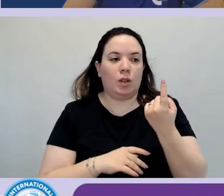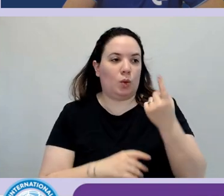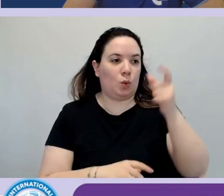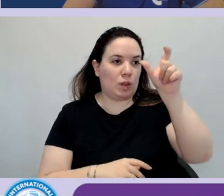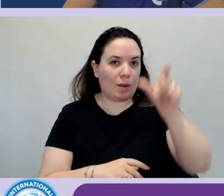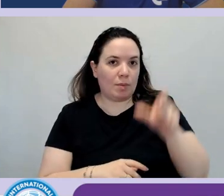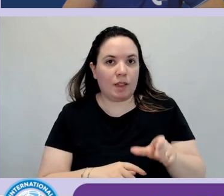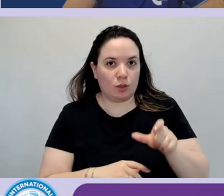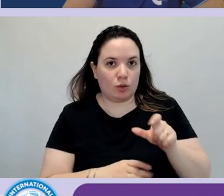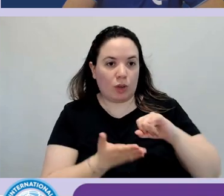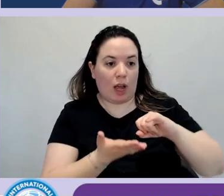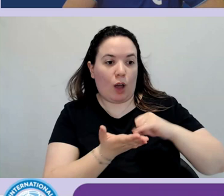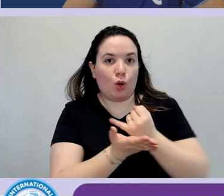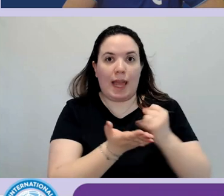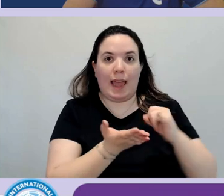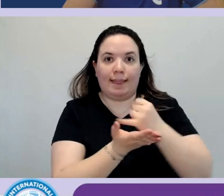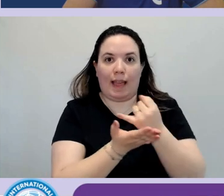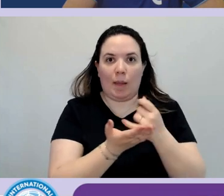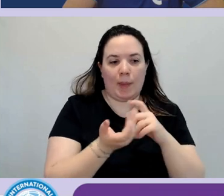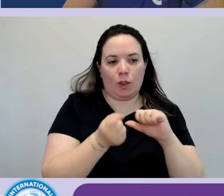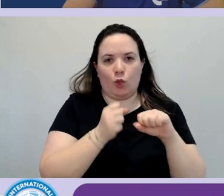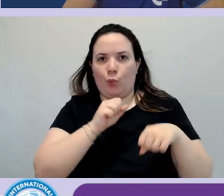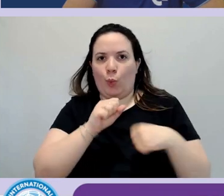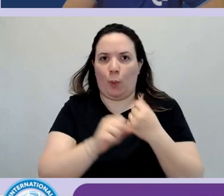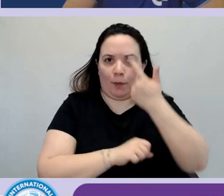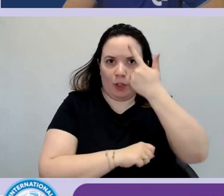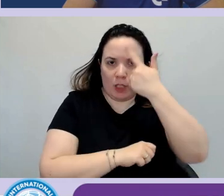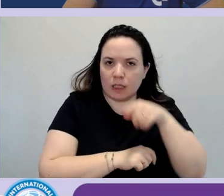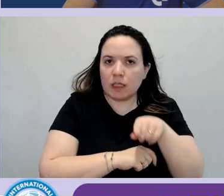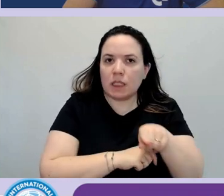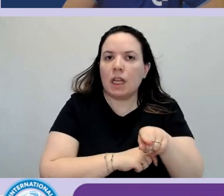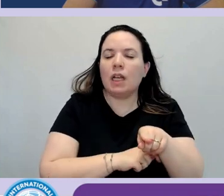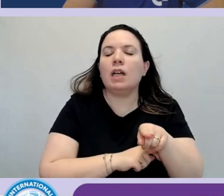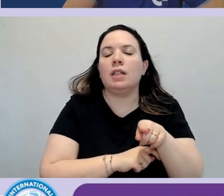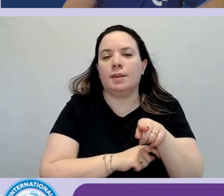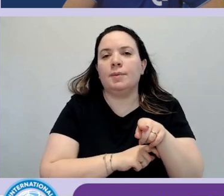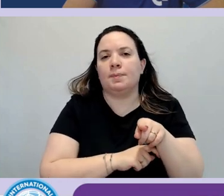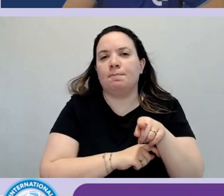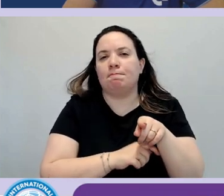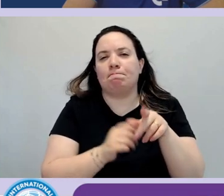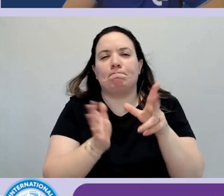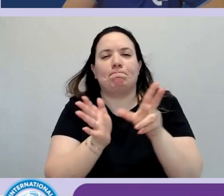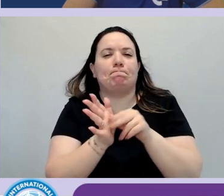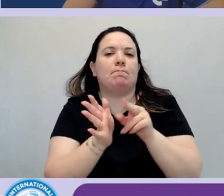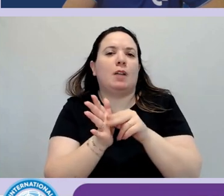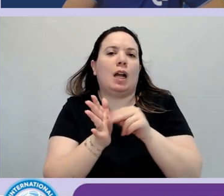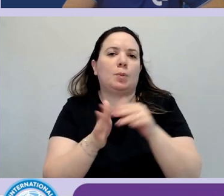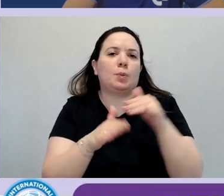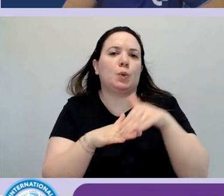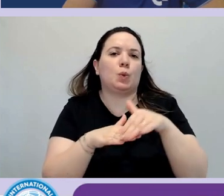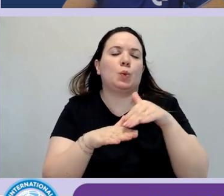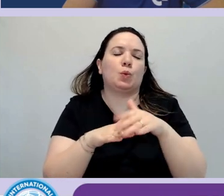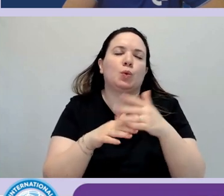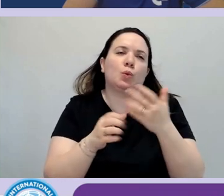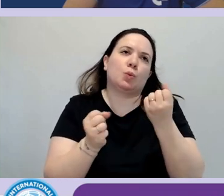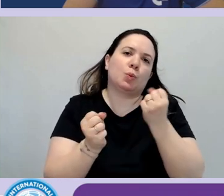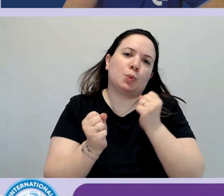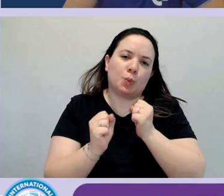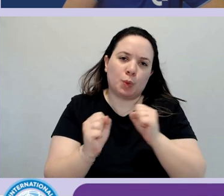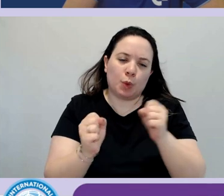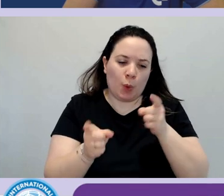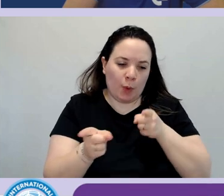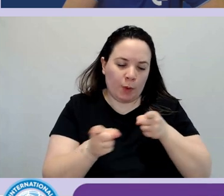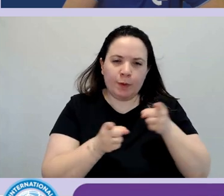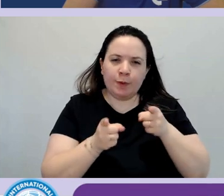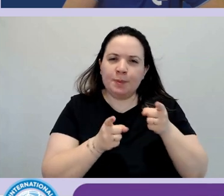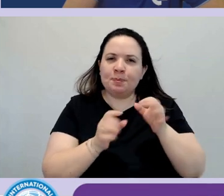una persona che sa orientarsi e sa muoversi l'utilizzo di queste app può essere soprattutto in